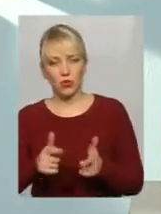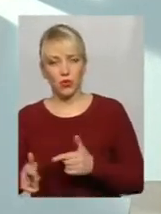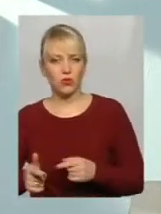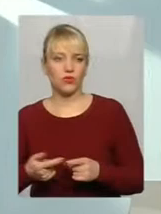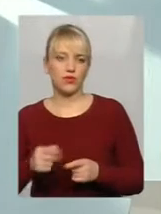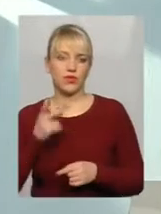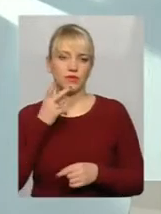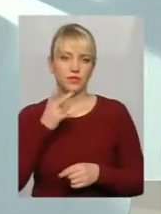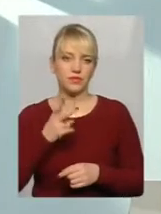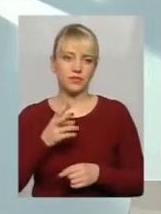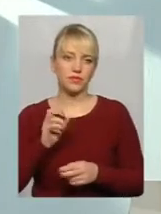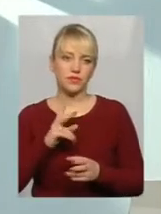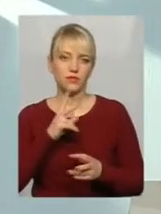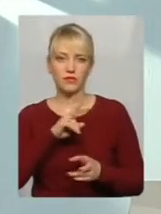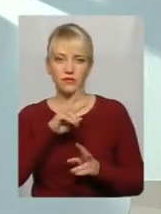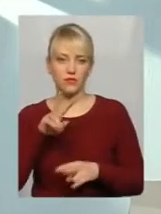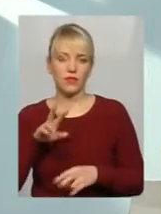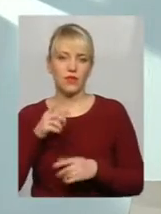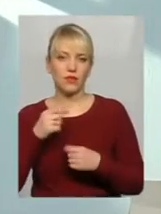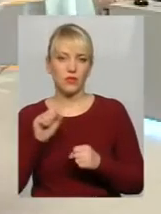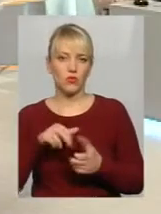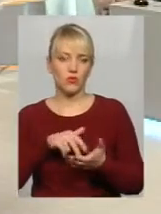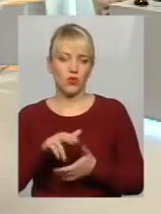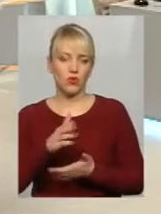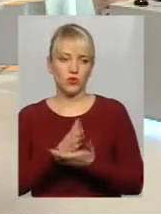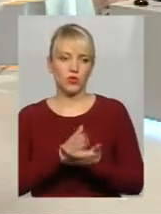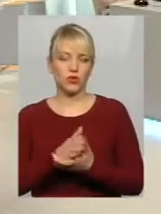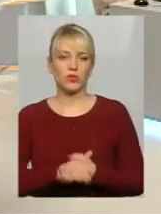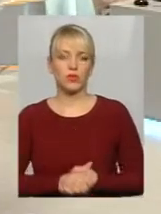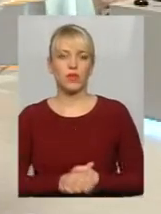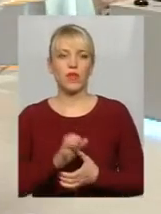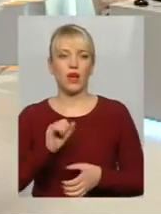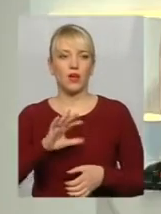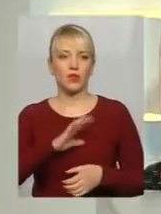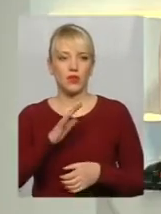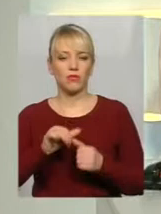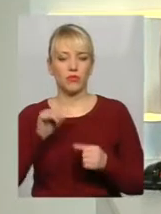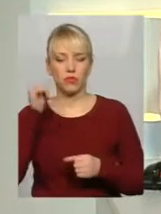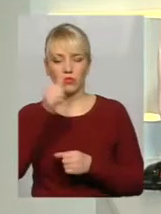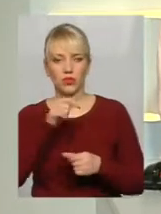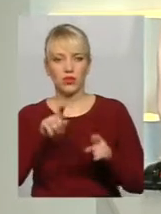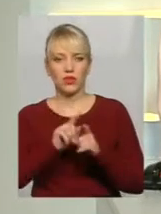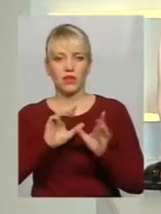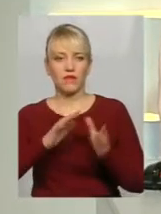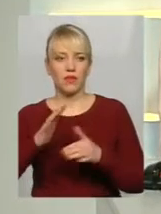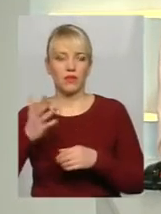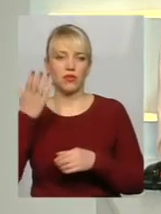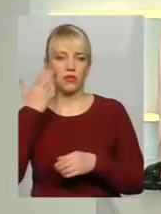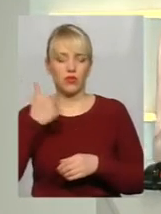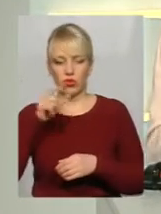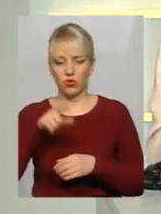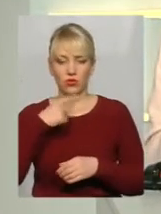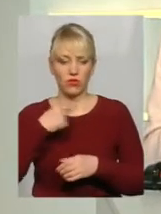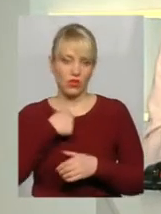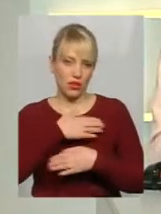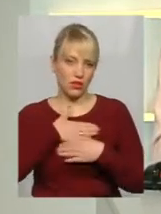він себе бачить, може проходити службу. А були от минулого року такі випадки, коли там, ну, призовник казав, я не хочу йти до армії, от